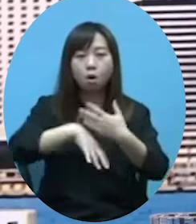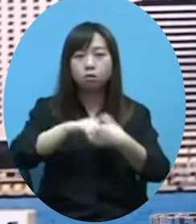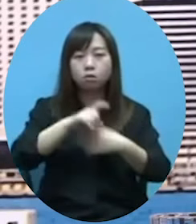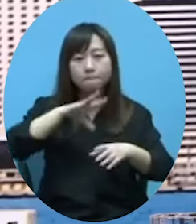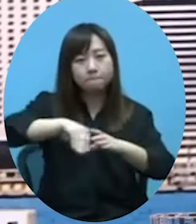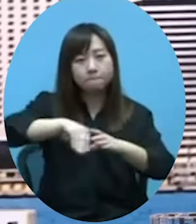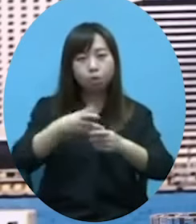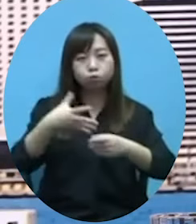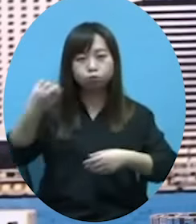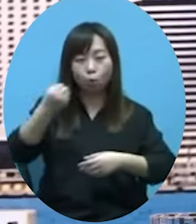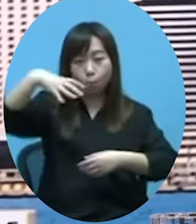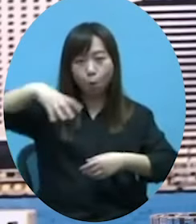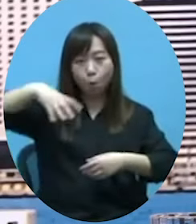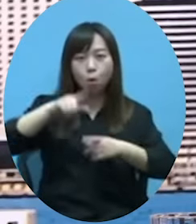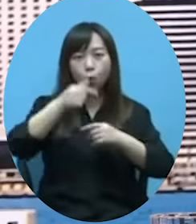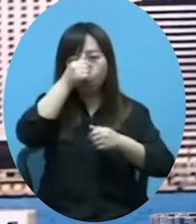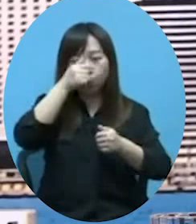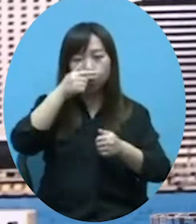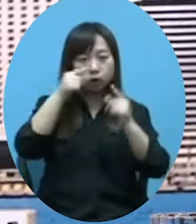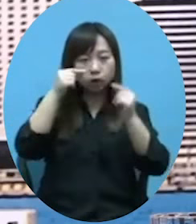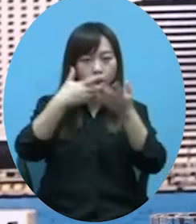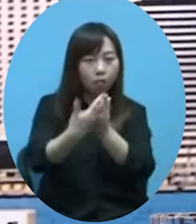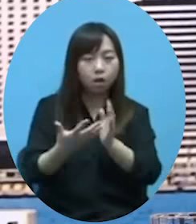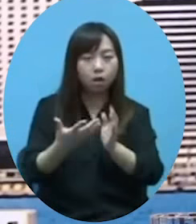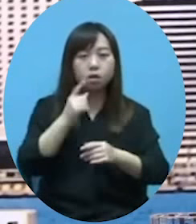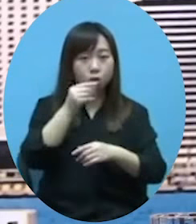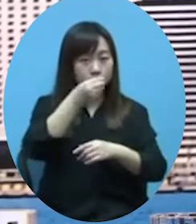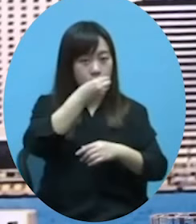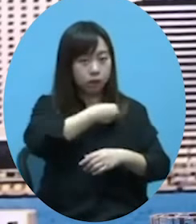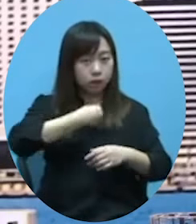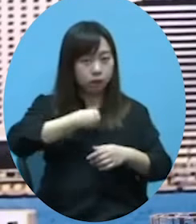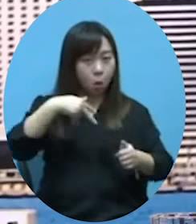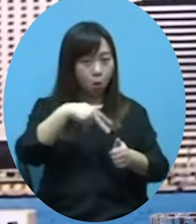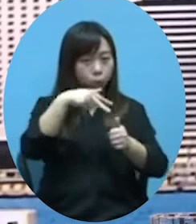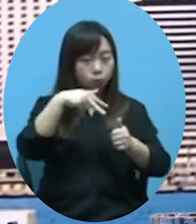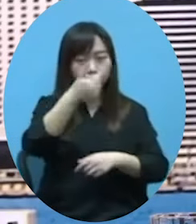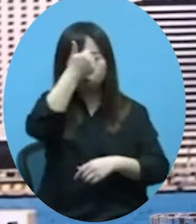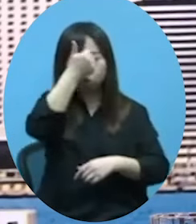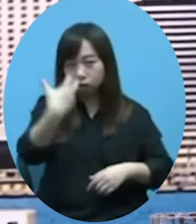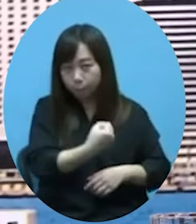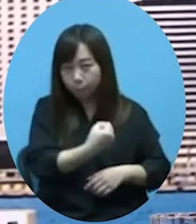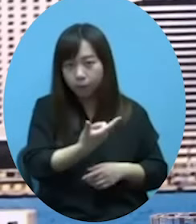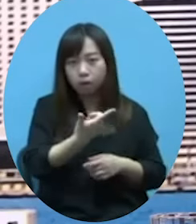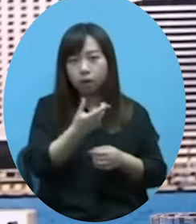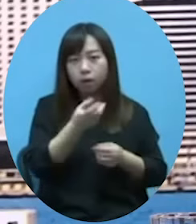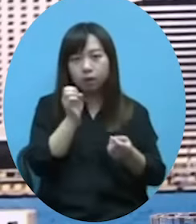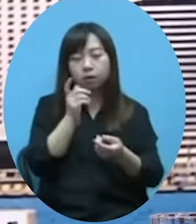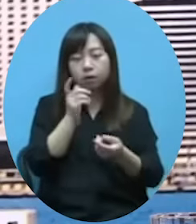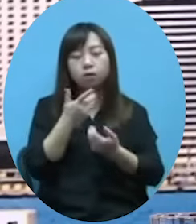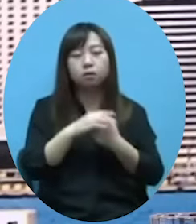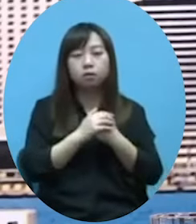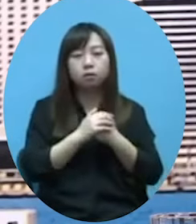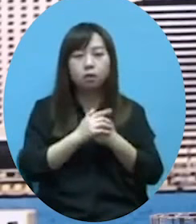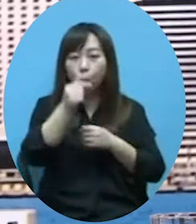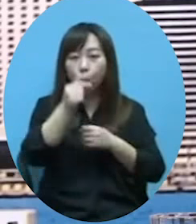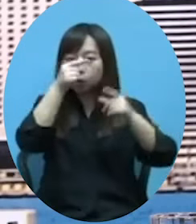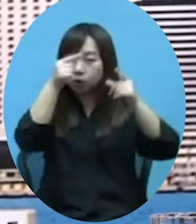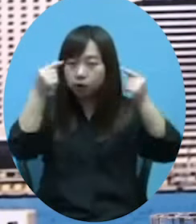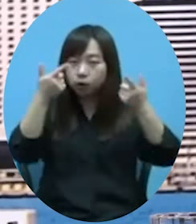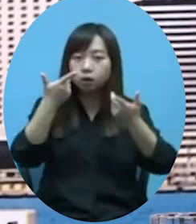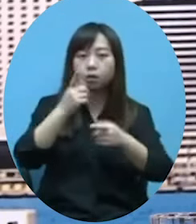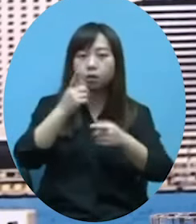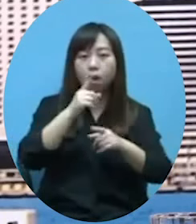包括我們總部的護理部的同事啦來自醫院的控制主任啦感染控制主任啦護士啦